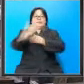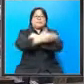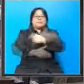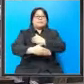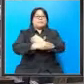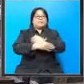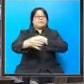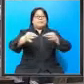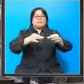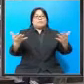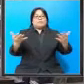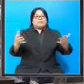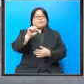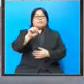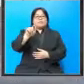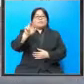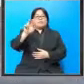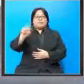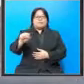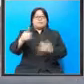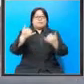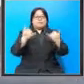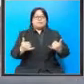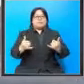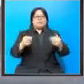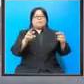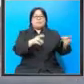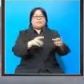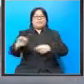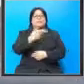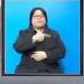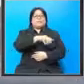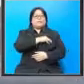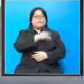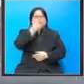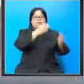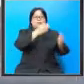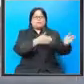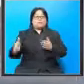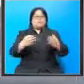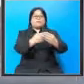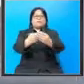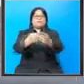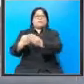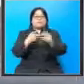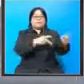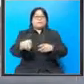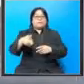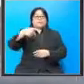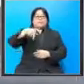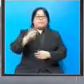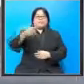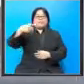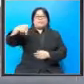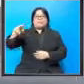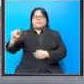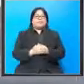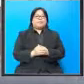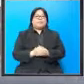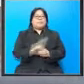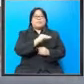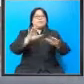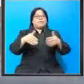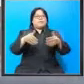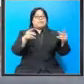Apakah stetos terkini rancangan Kementerian Dalam rangka plan tindakan kepaduan negara VPN dan